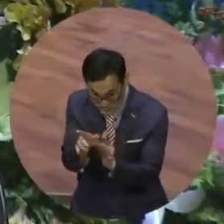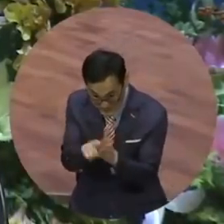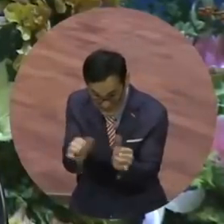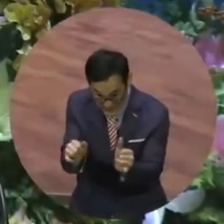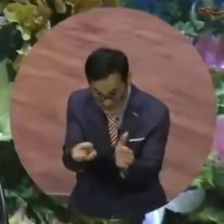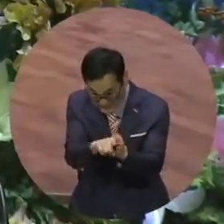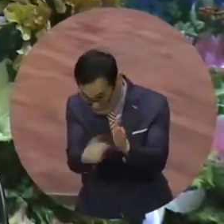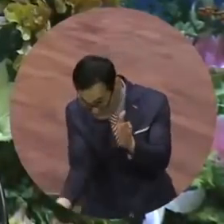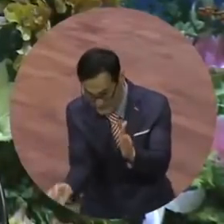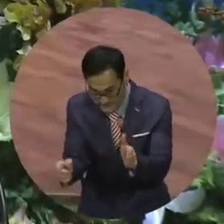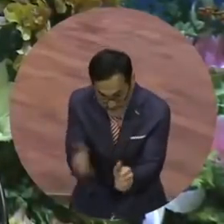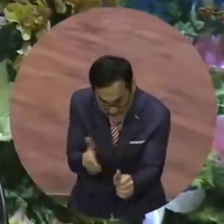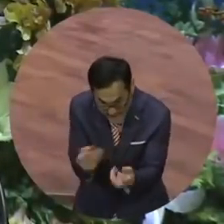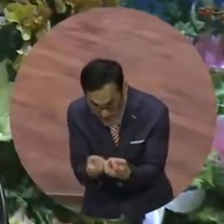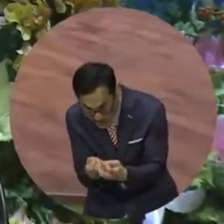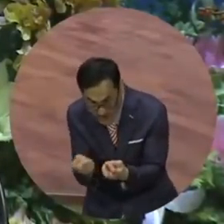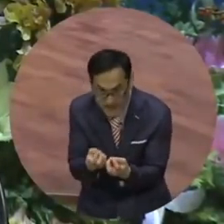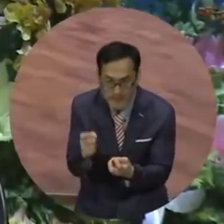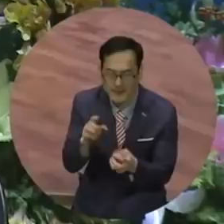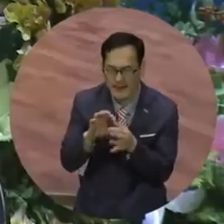돌아다닙니다.